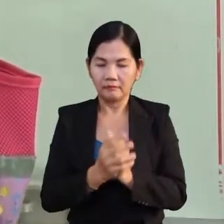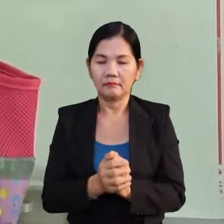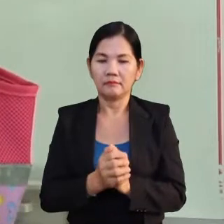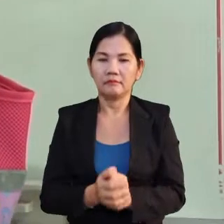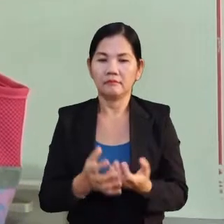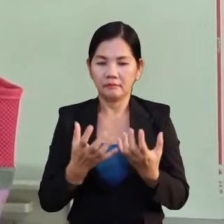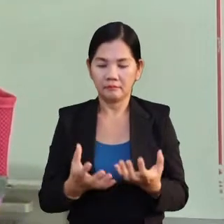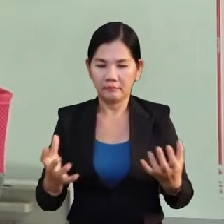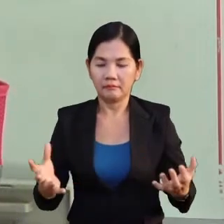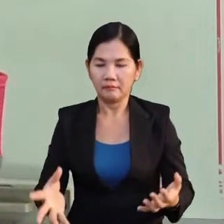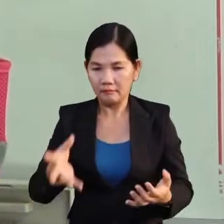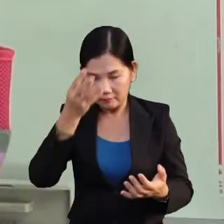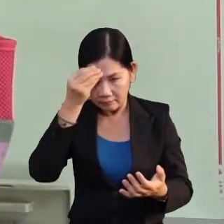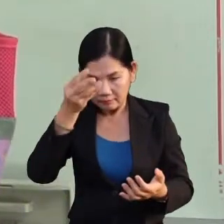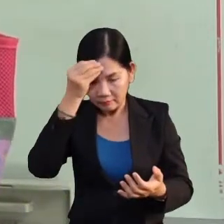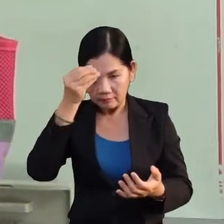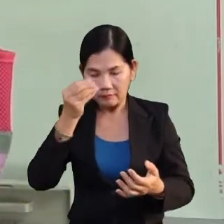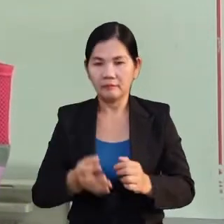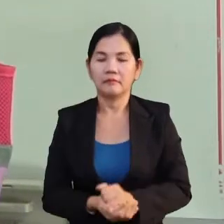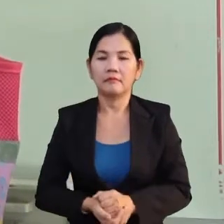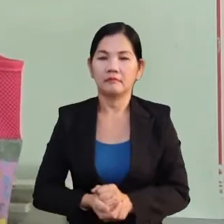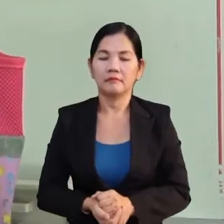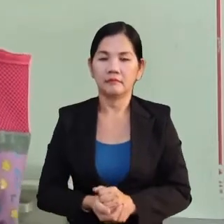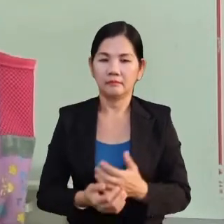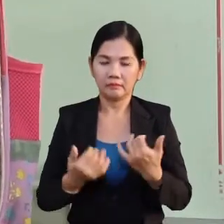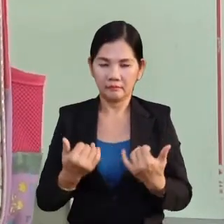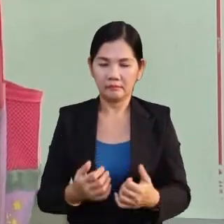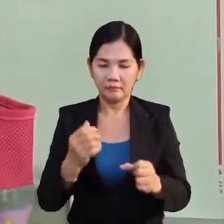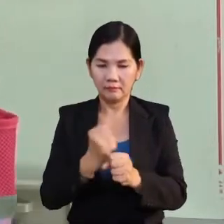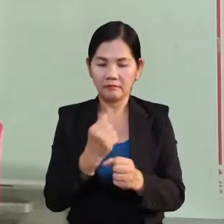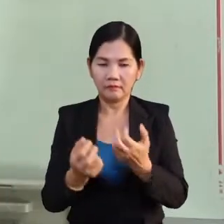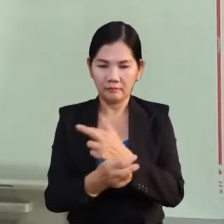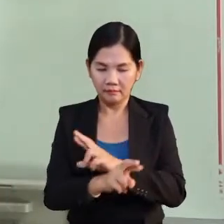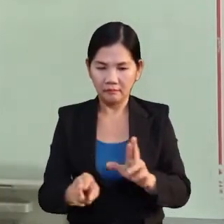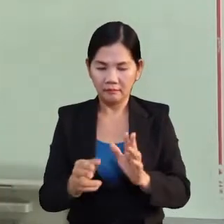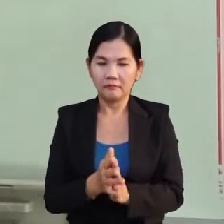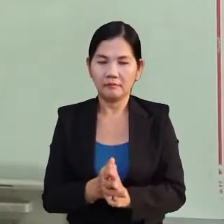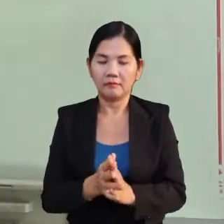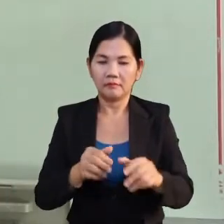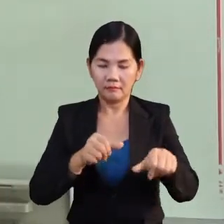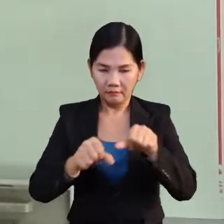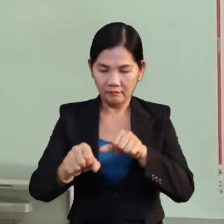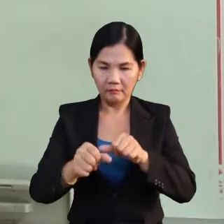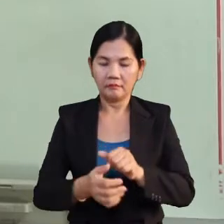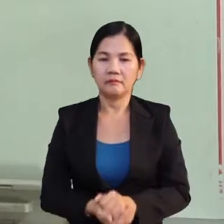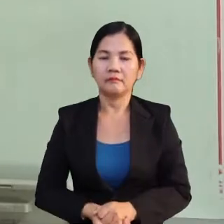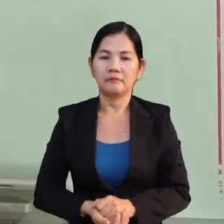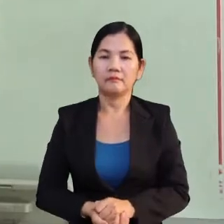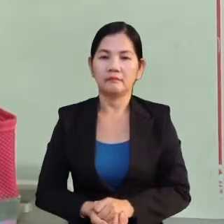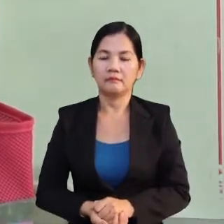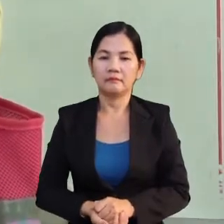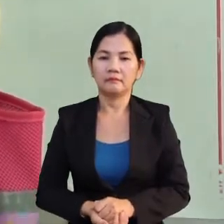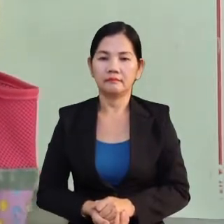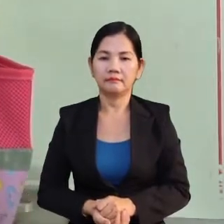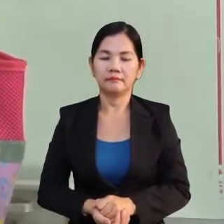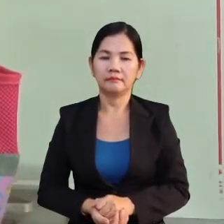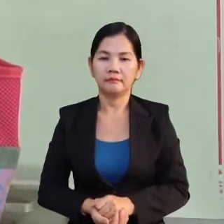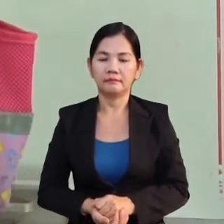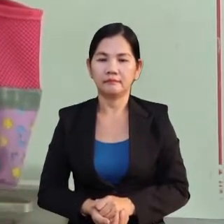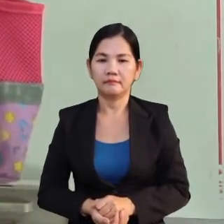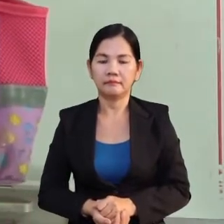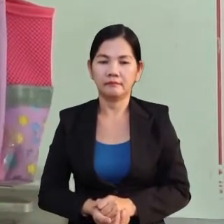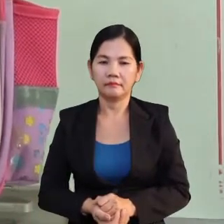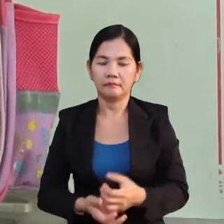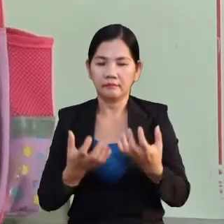ថាសម្ភារៈសិក្សាចាឥឡូវកូនកូនត្រៀមខ្លួនឆ្លើយសំណួរបន្តចាអញ្ចឹងតើកូនត្រូវទុក